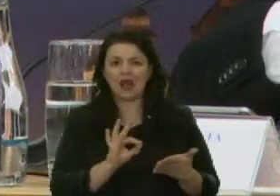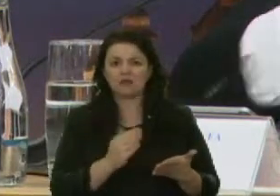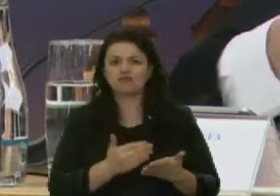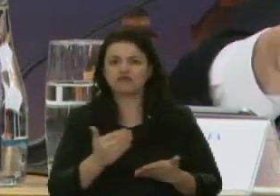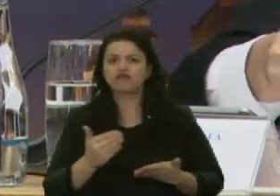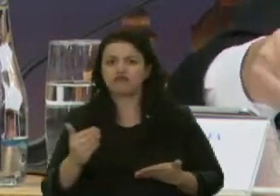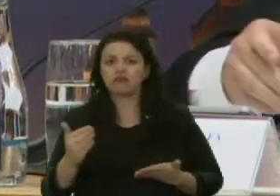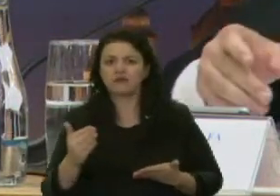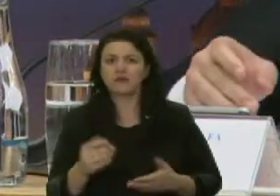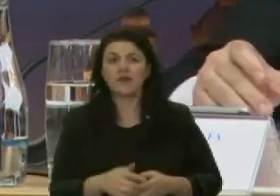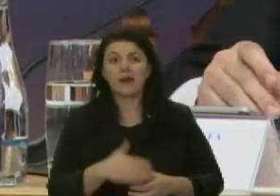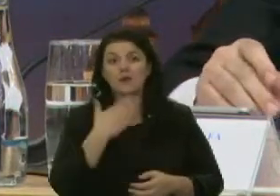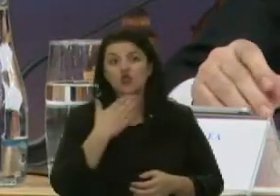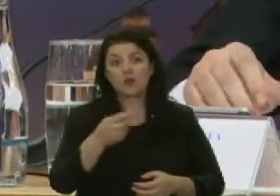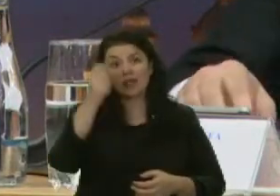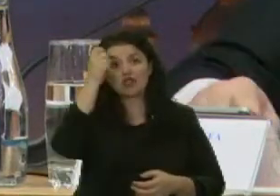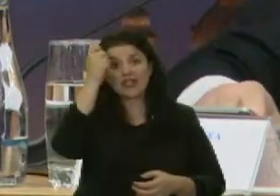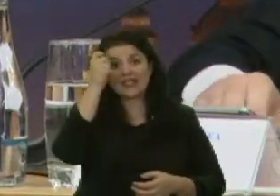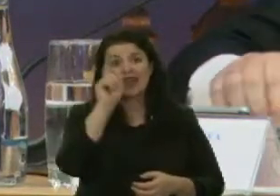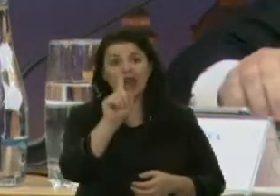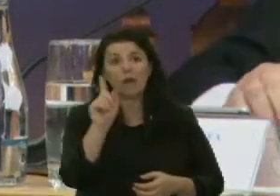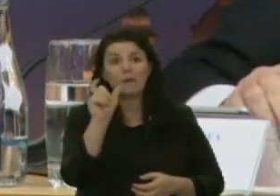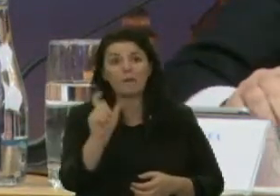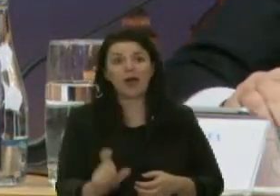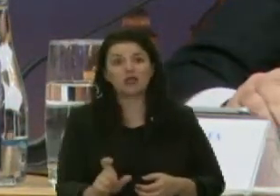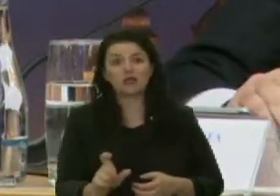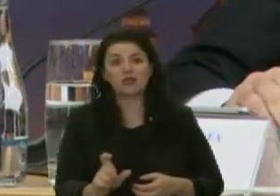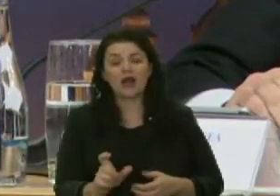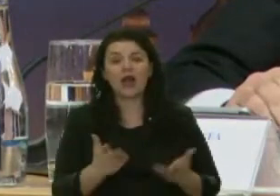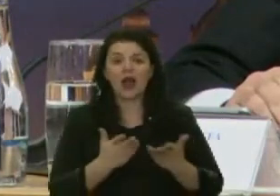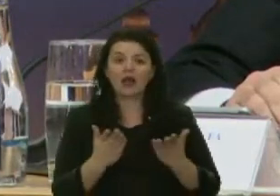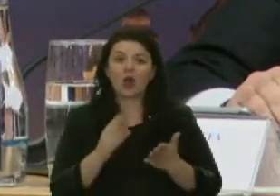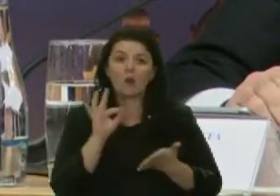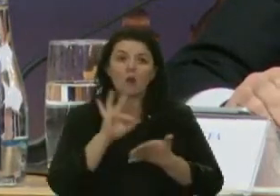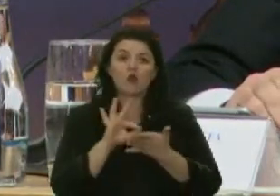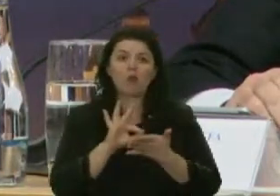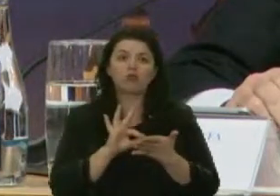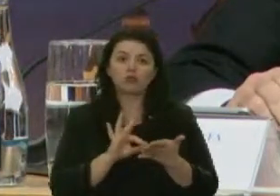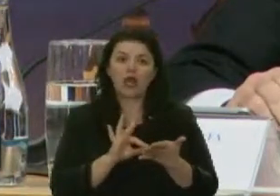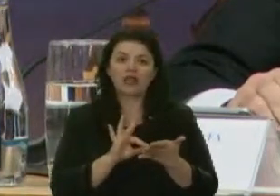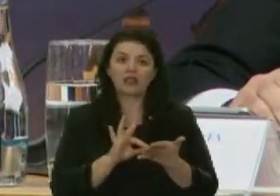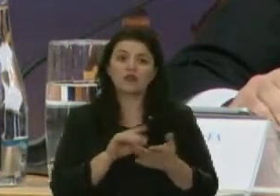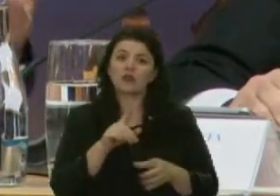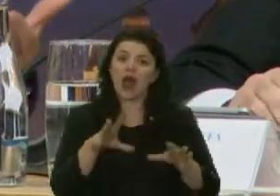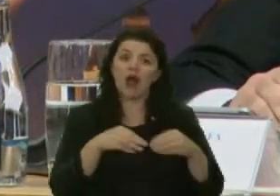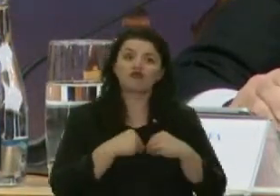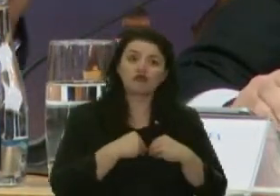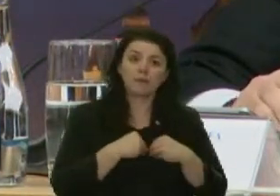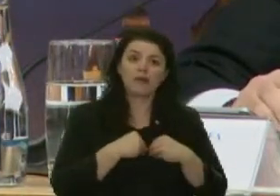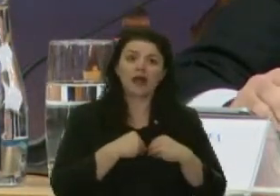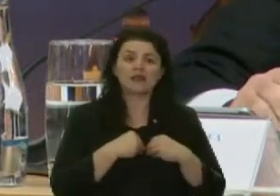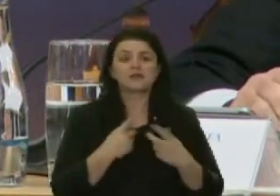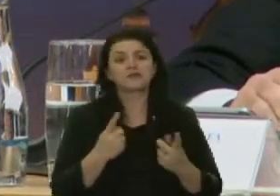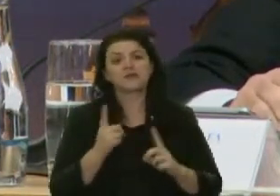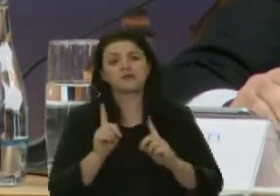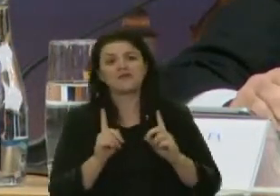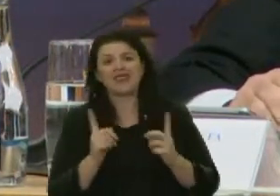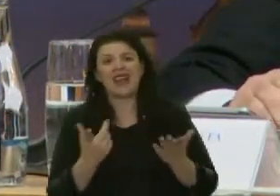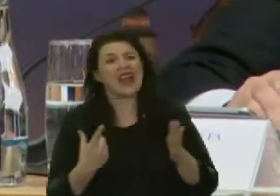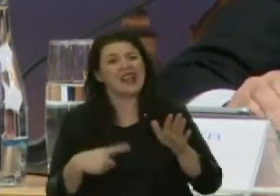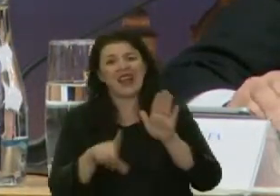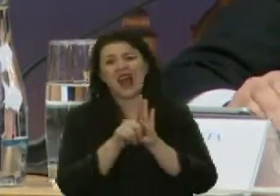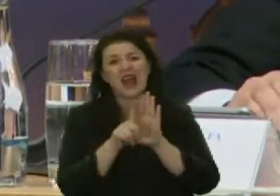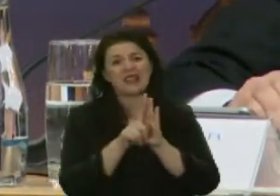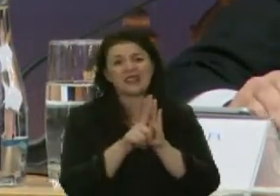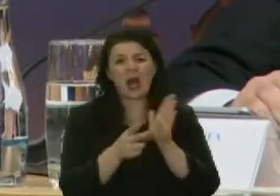următoare Mulțumesc cetățenilor individuali care au făcut propuneri unele au fost acceptate unele din motive de legalitate